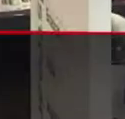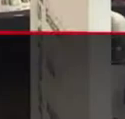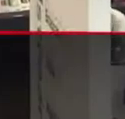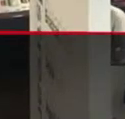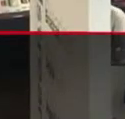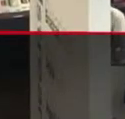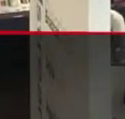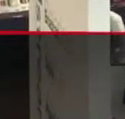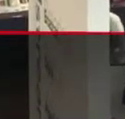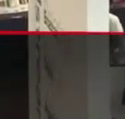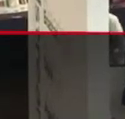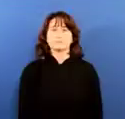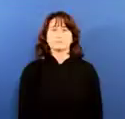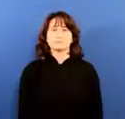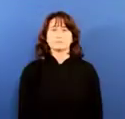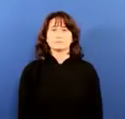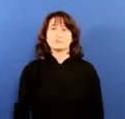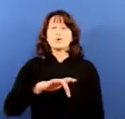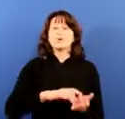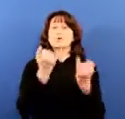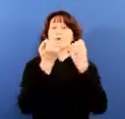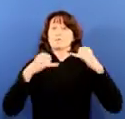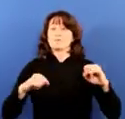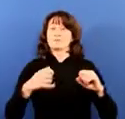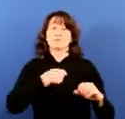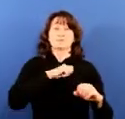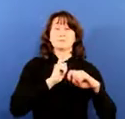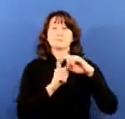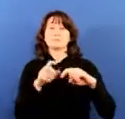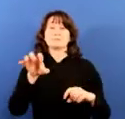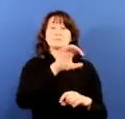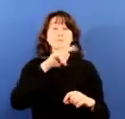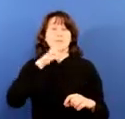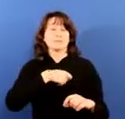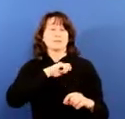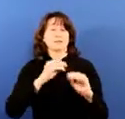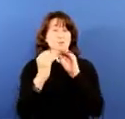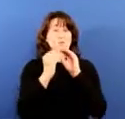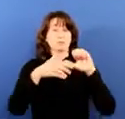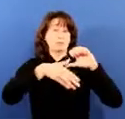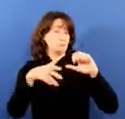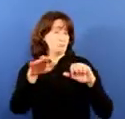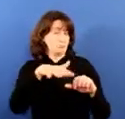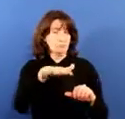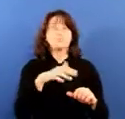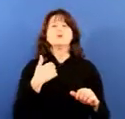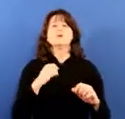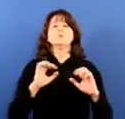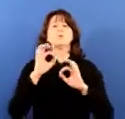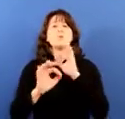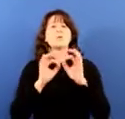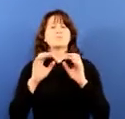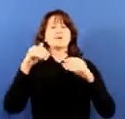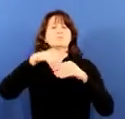Jose Luis Bilbao Bizkaiko aldun nagusia El Sol publizitateko komunikazioaren jaialdi Iberomarikarrean izan da Iñaki Azkuna Bilboko alkaterekin